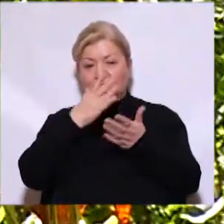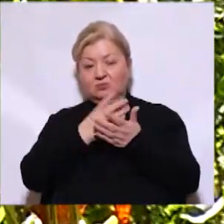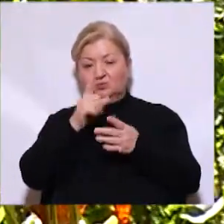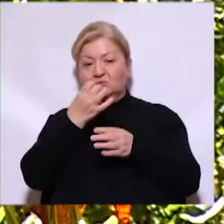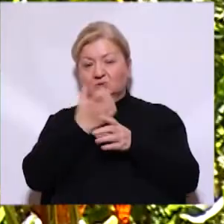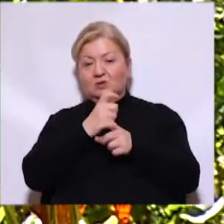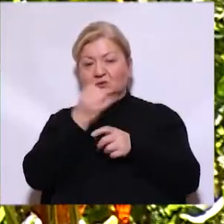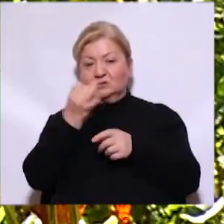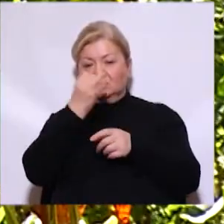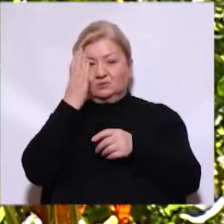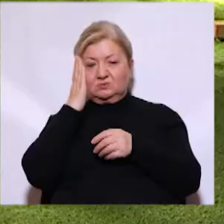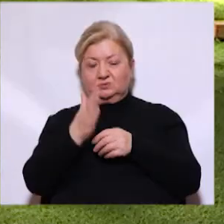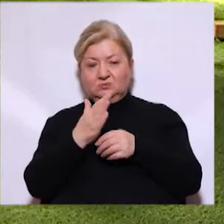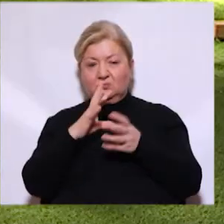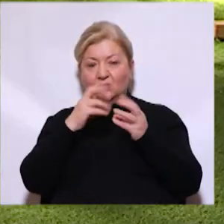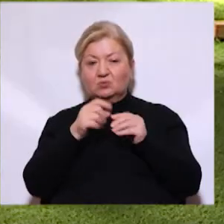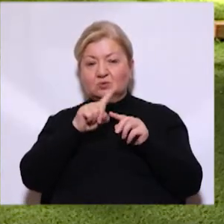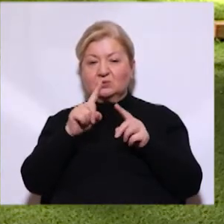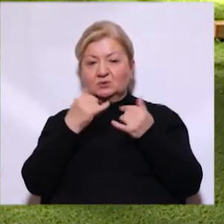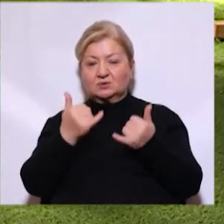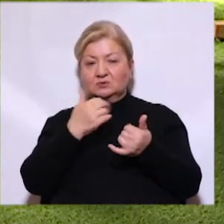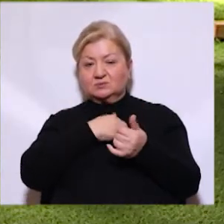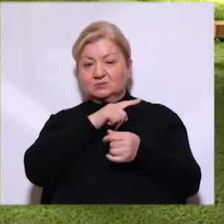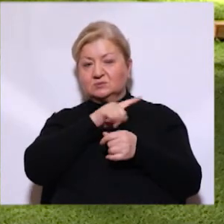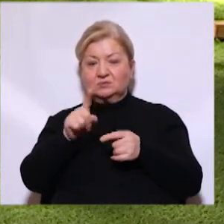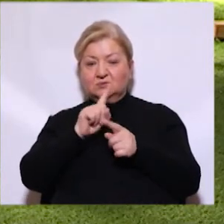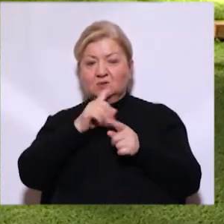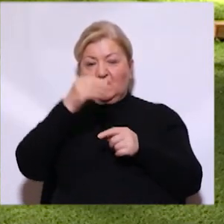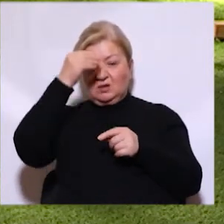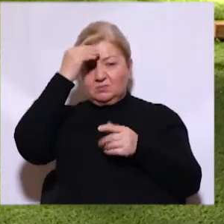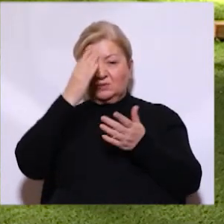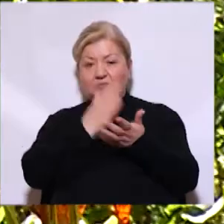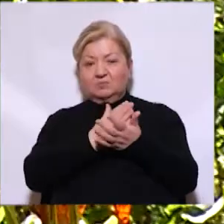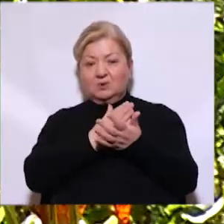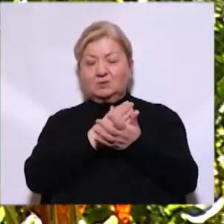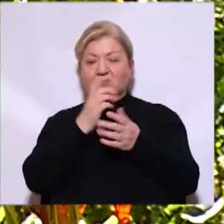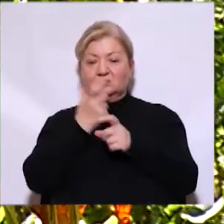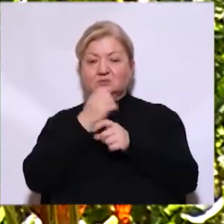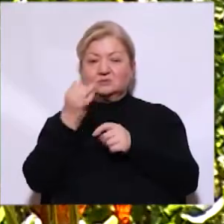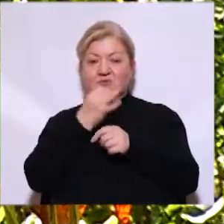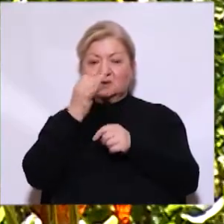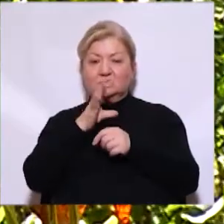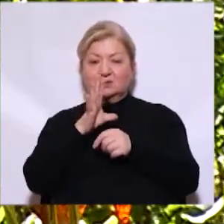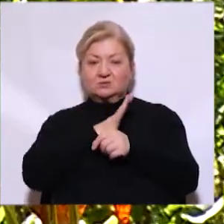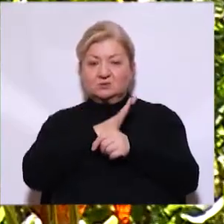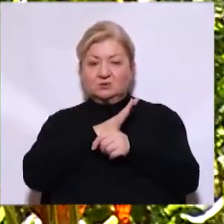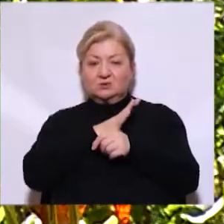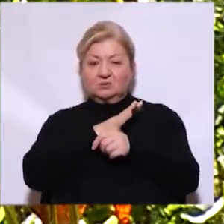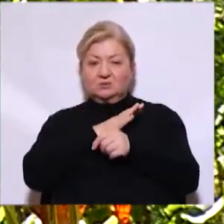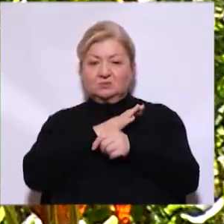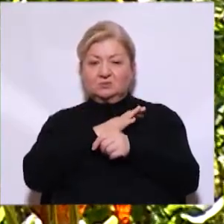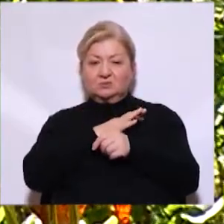დაგაინტერესებთ. მოკლედ, ეს არის დღეს რისი გავლაც მინდოდა, იმედი მაქვს რომ საინტერესო იყო